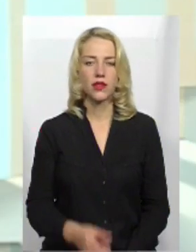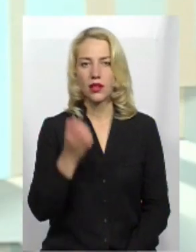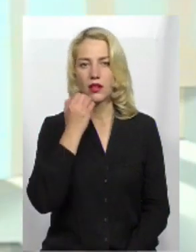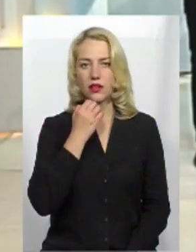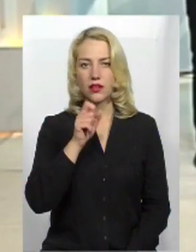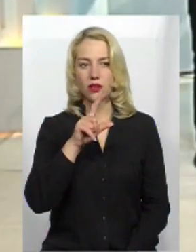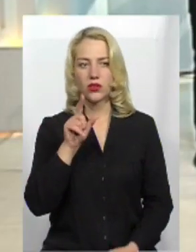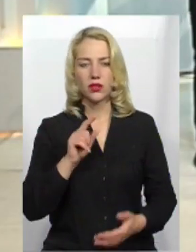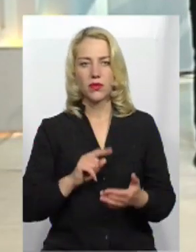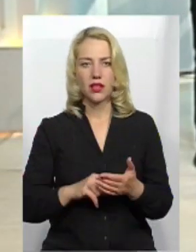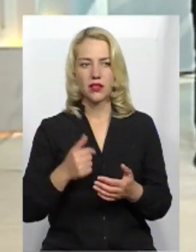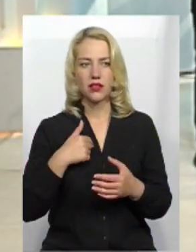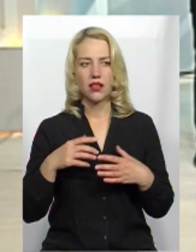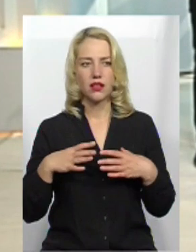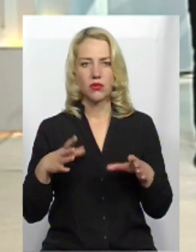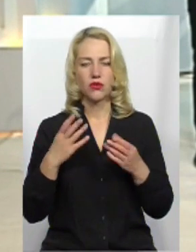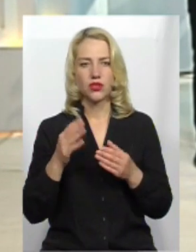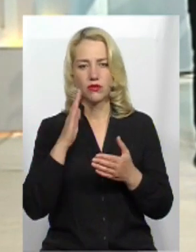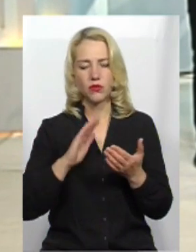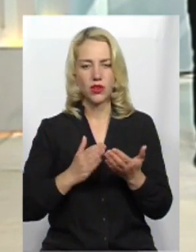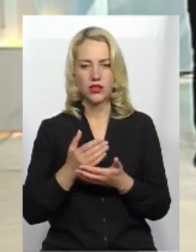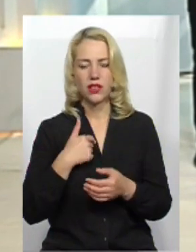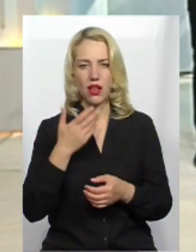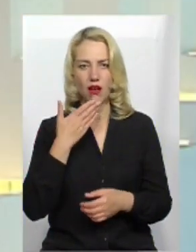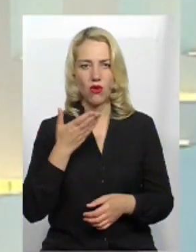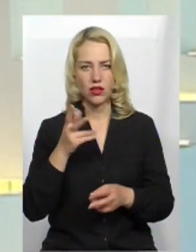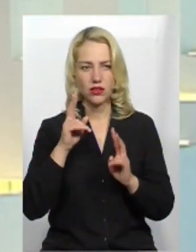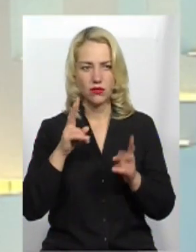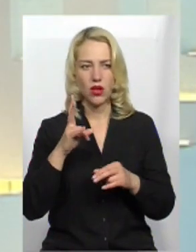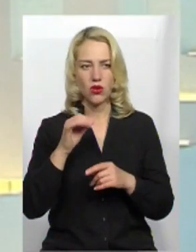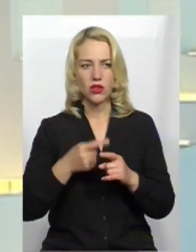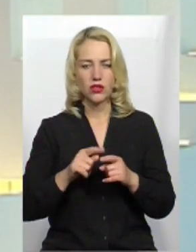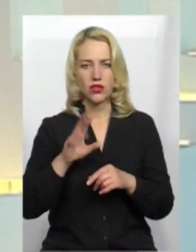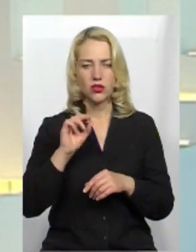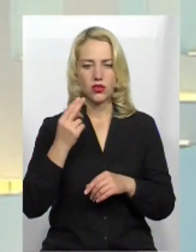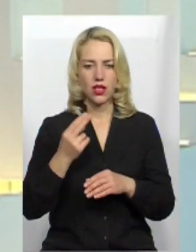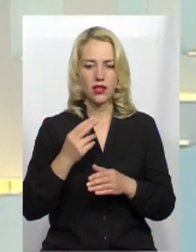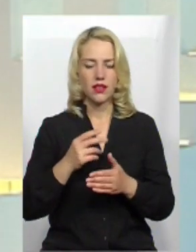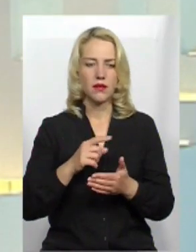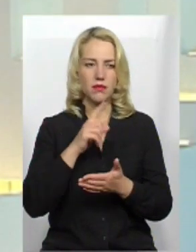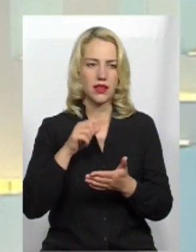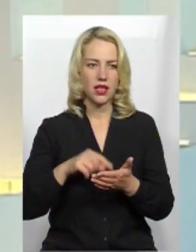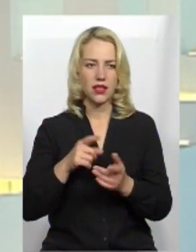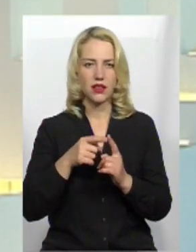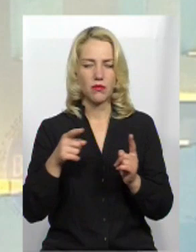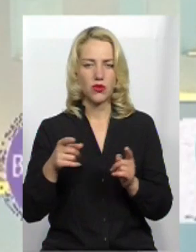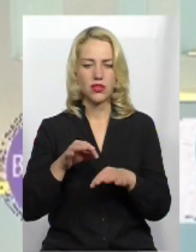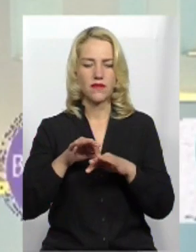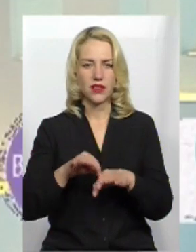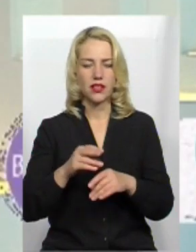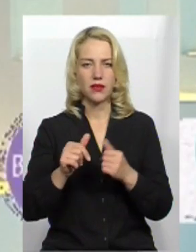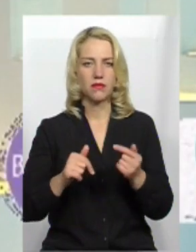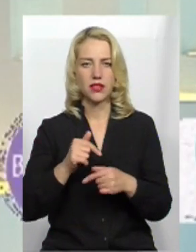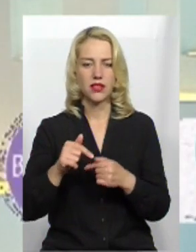Дякую за запитання. Я не бувши в політиці, я не оратор, але я вже ці соціальні питання на протязі ведення